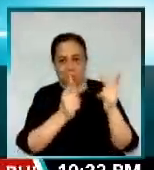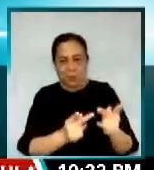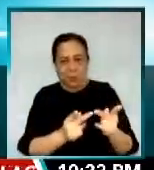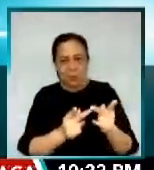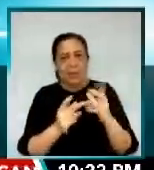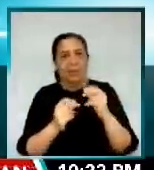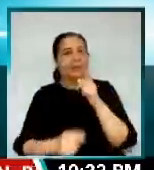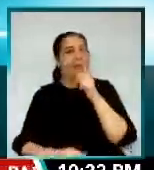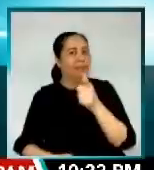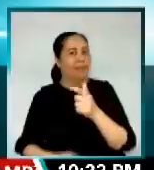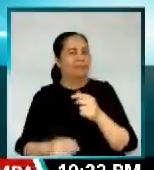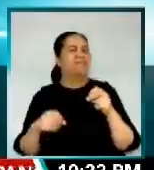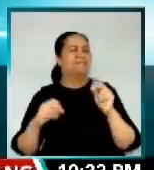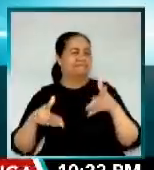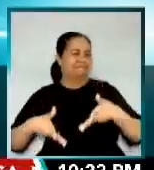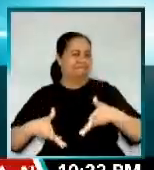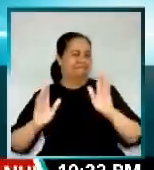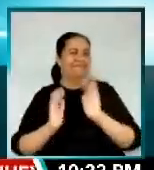na pagbigyan siya.